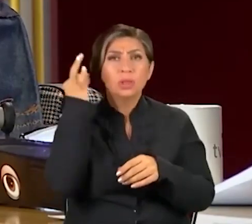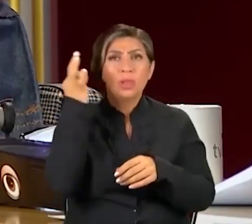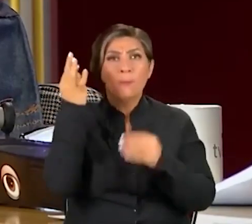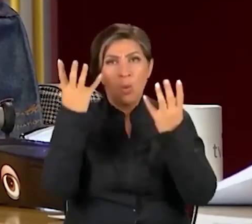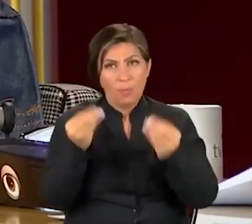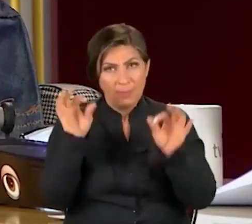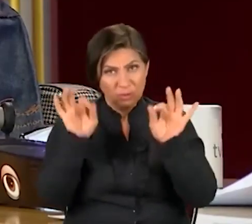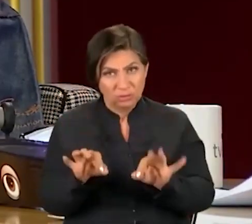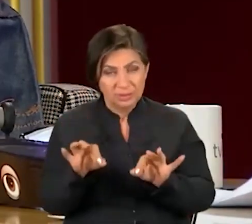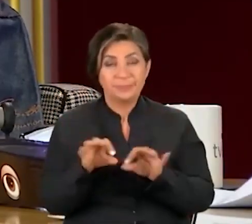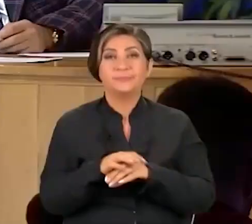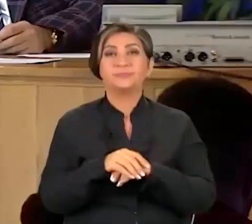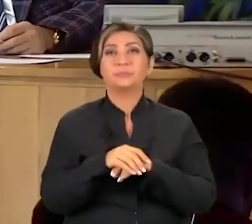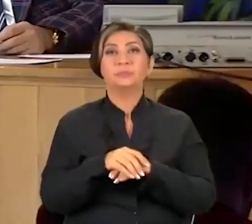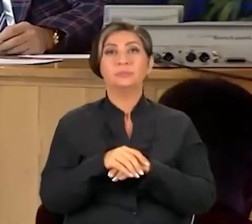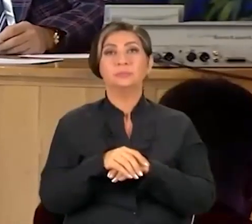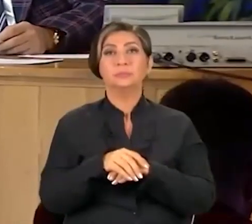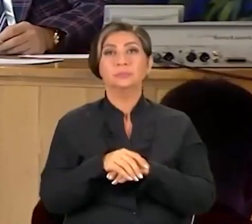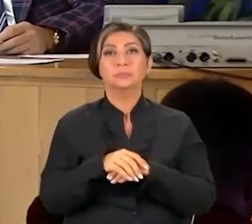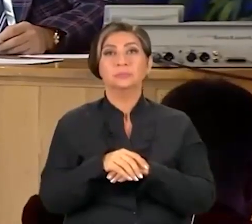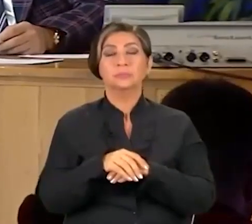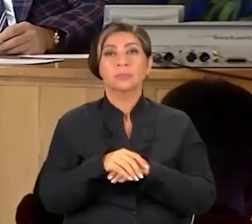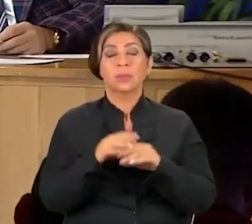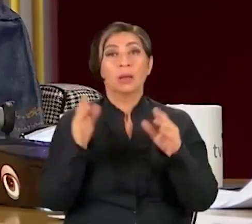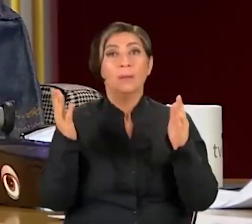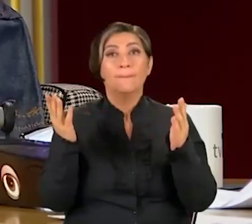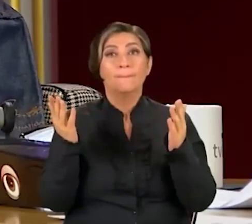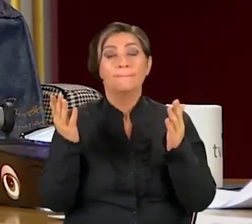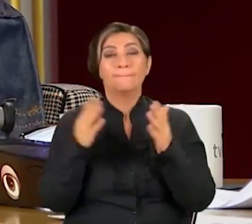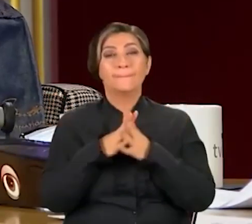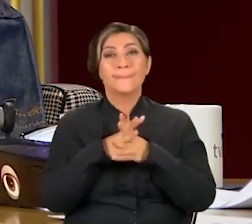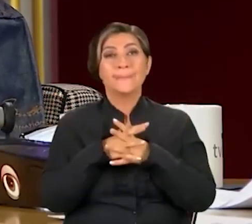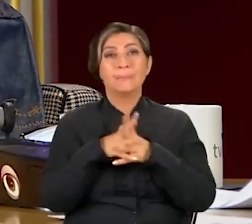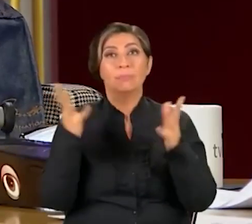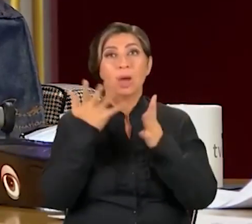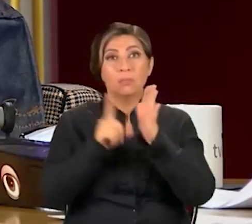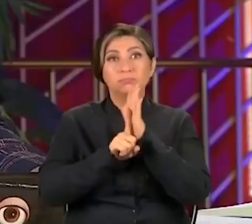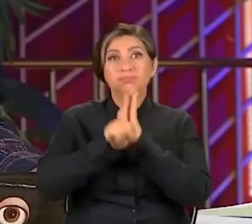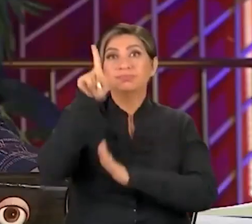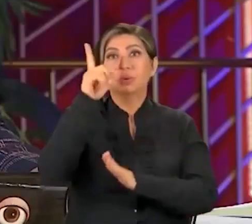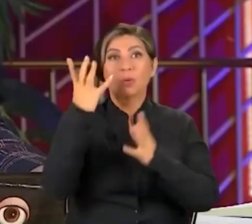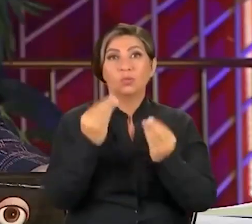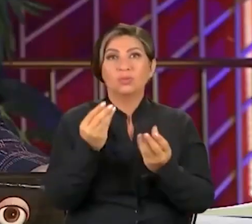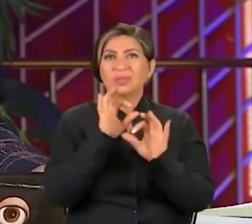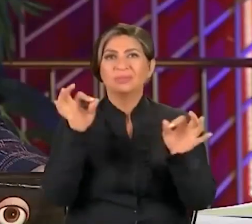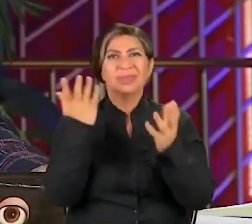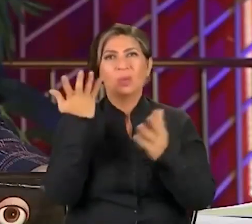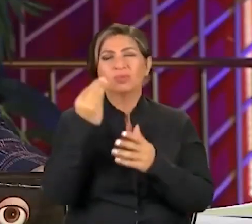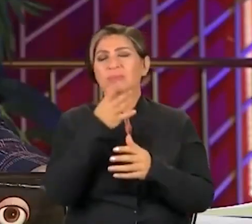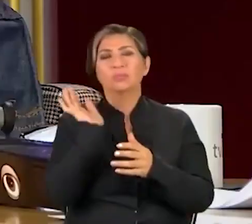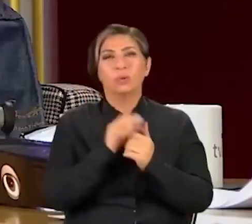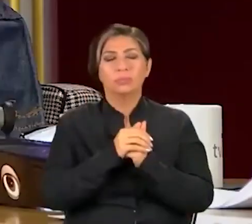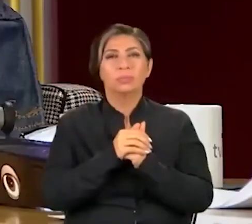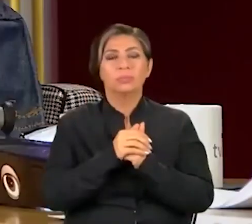böyle bayağı bir şey oldu. Yani bayağı trend mi oldu artık, ne diyorlar onu tam şey